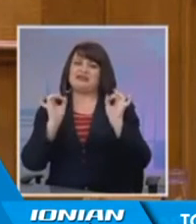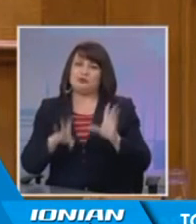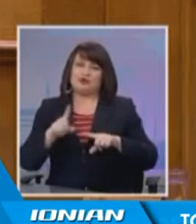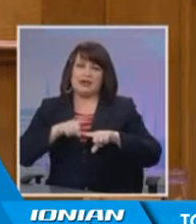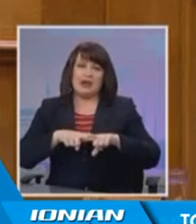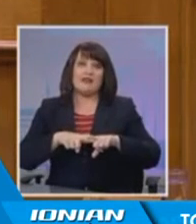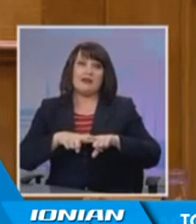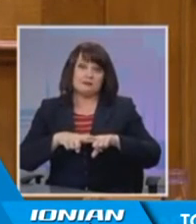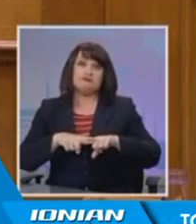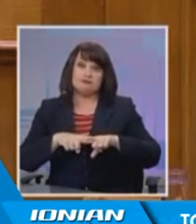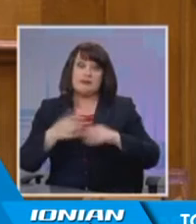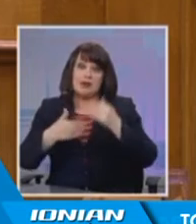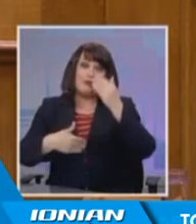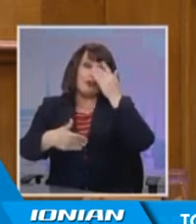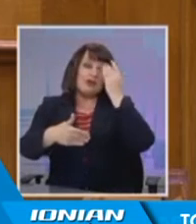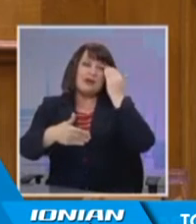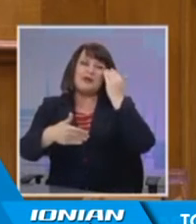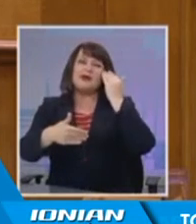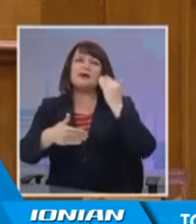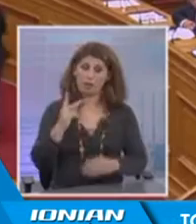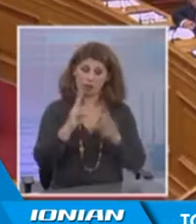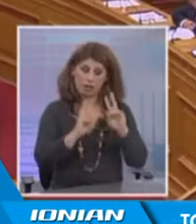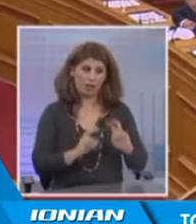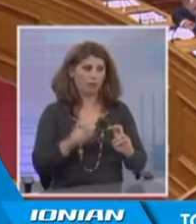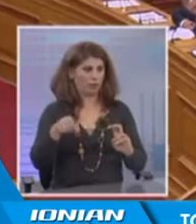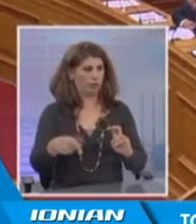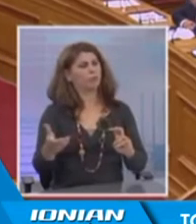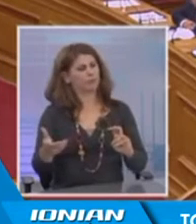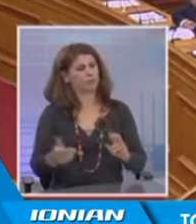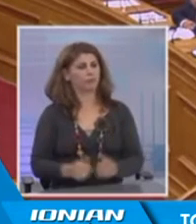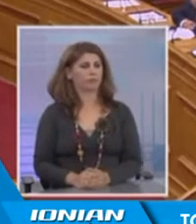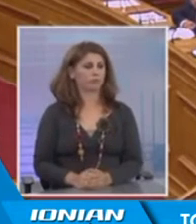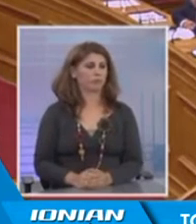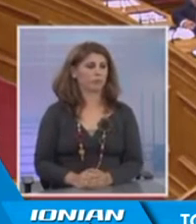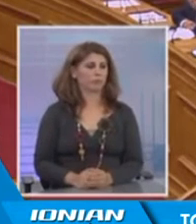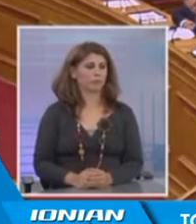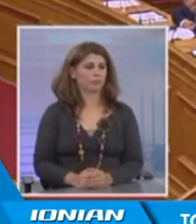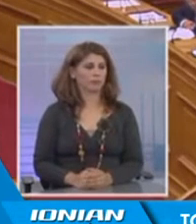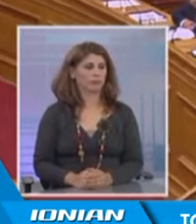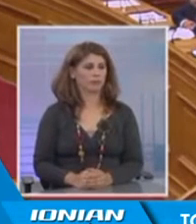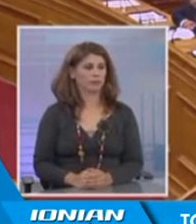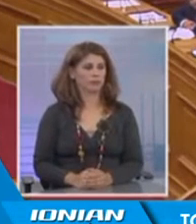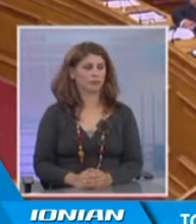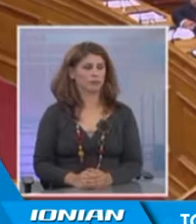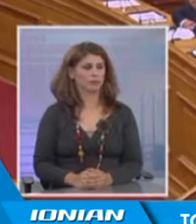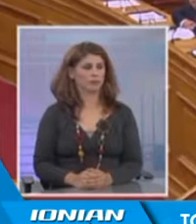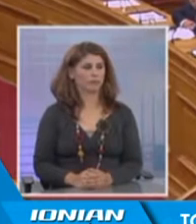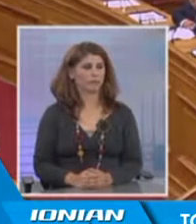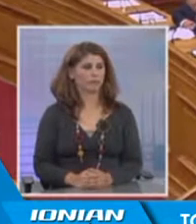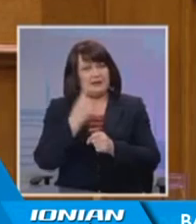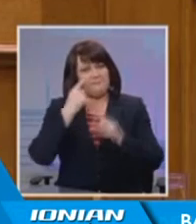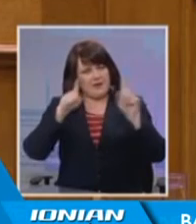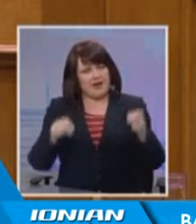ομιλίας. Ηρωνεύτηκε την εναλλακτική πρόταση της Νέας Δημοκρατίας για ανάπτυξη 4% ενώ επανέλαβε το αίτημά του για οικουμενική